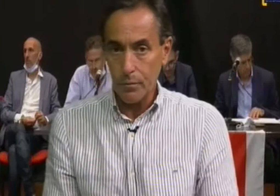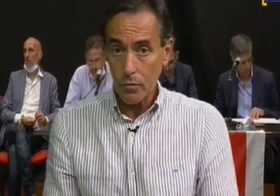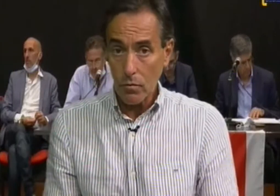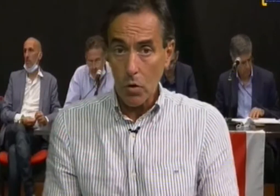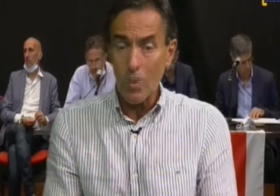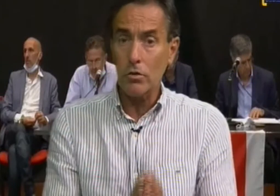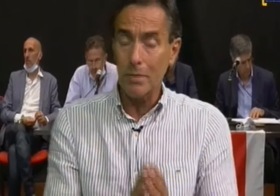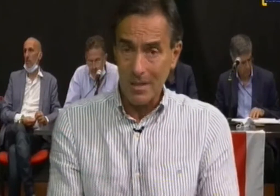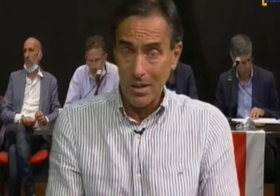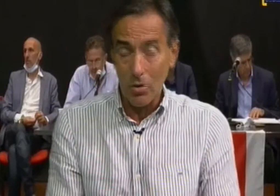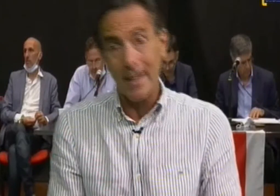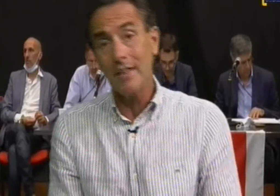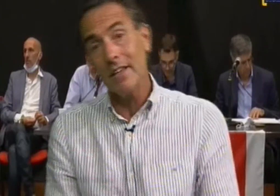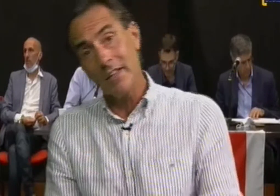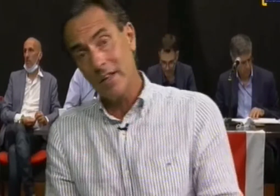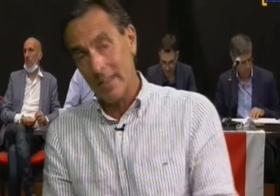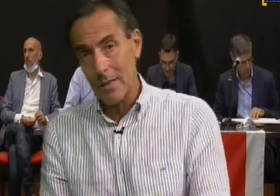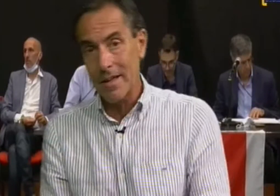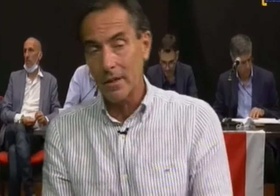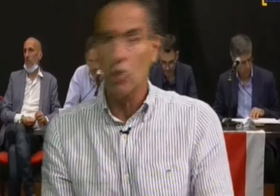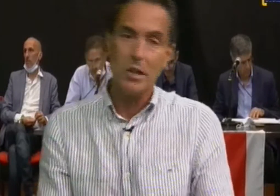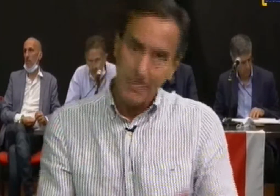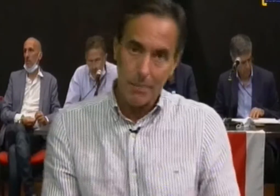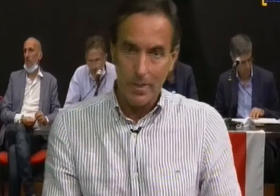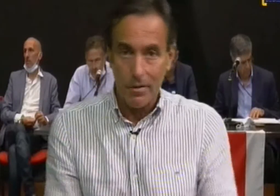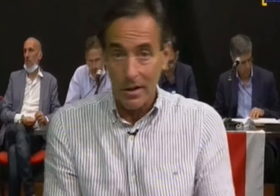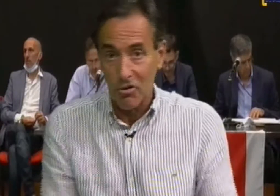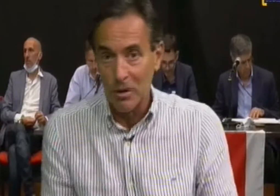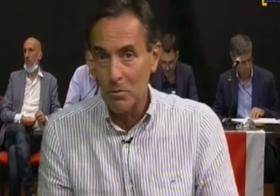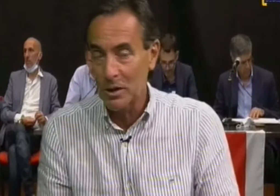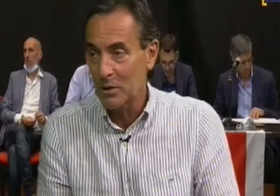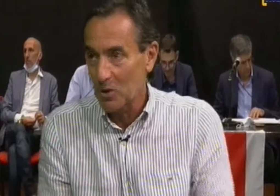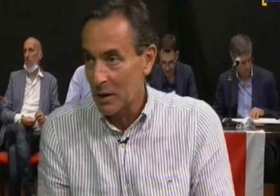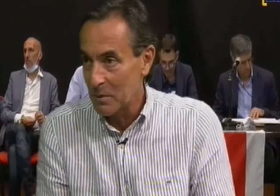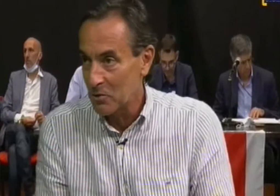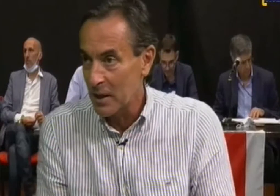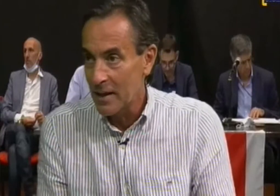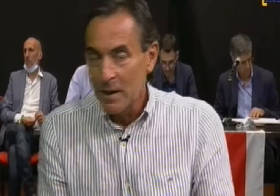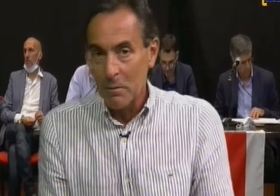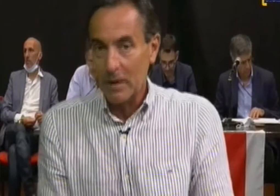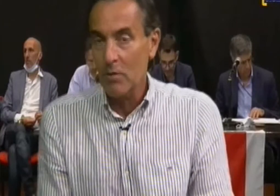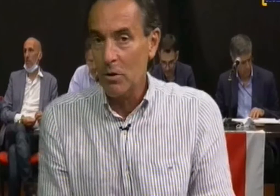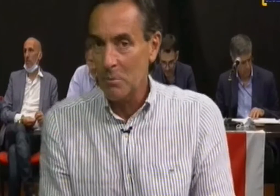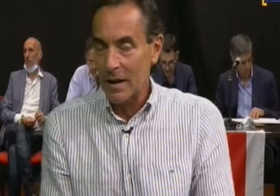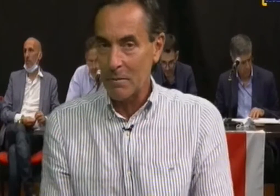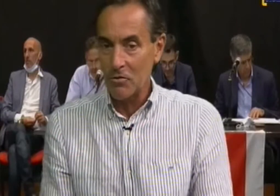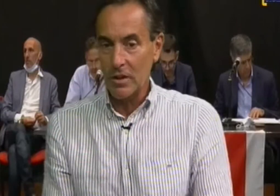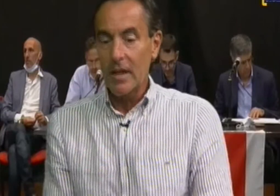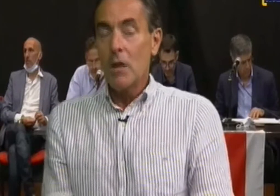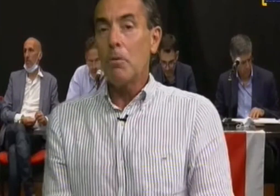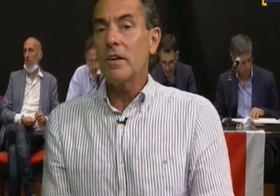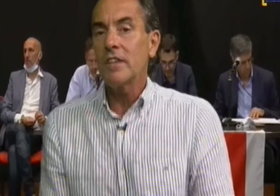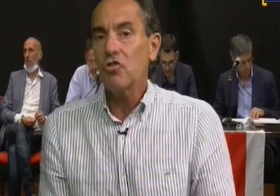crescere. Questo partito è indirettamente o direttamente fare crescere il mio territorio, che è la mia città, certo. Perché io voglio bene alla mia